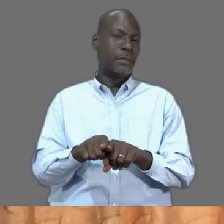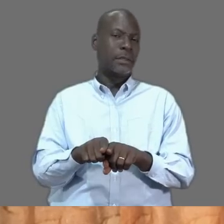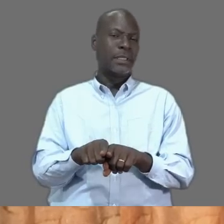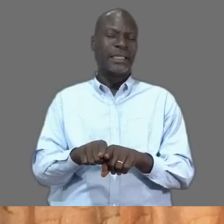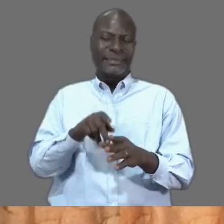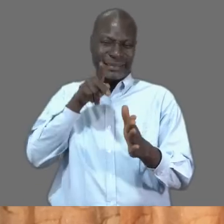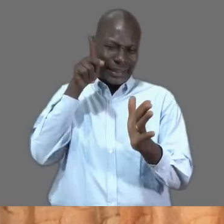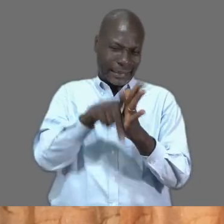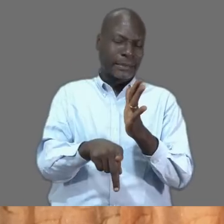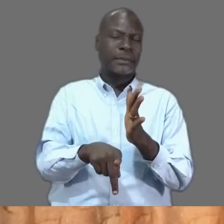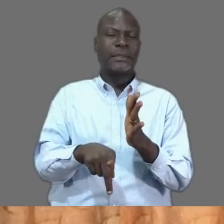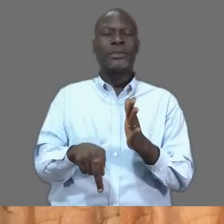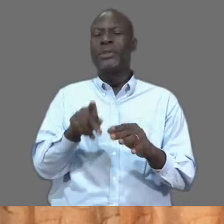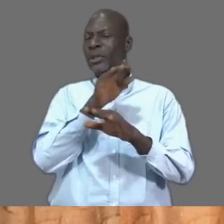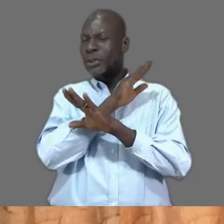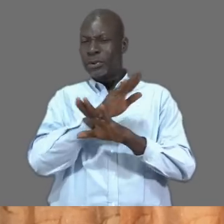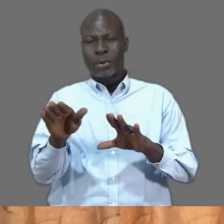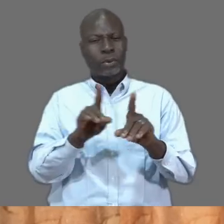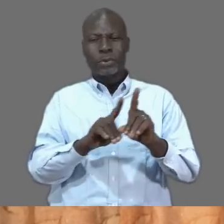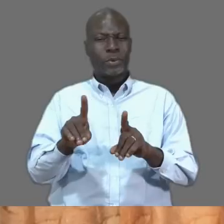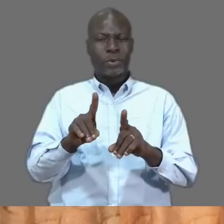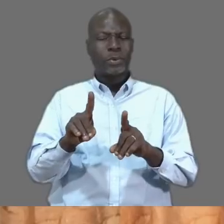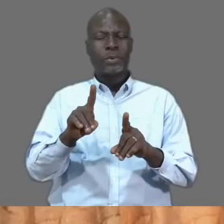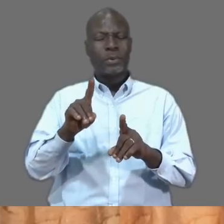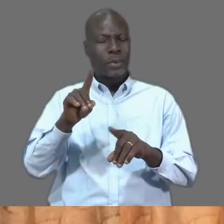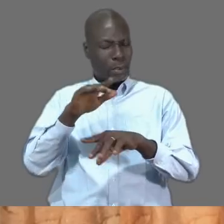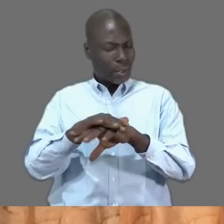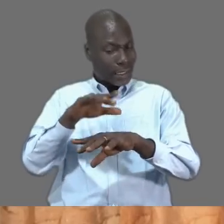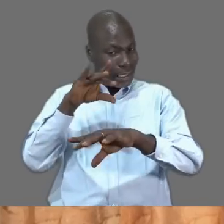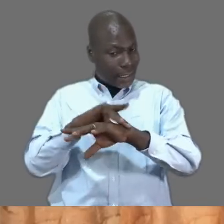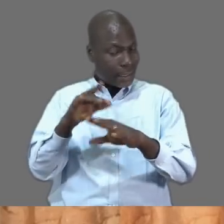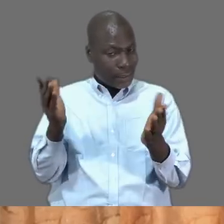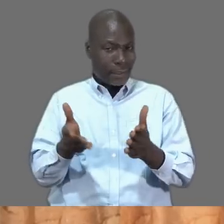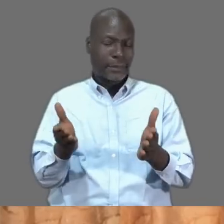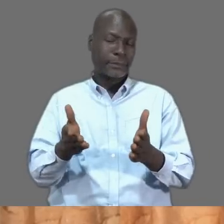E wudie emfa enye wajuma ewa asasi so.